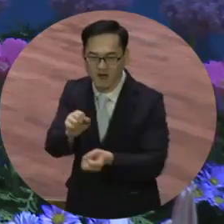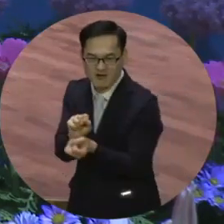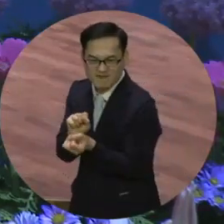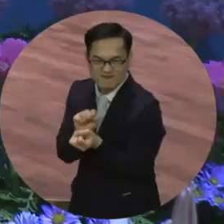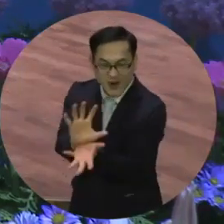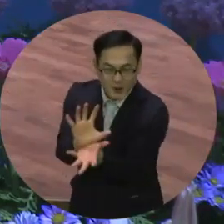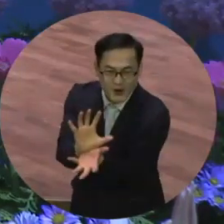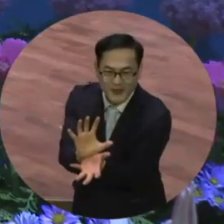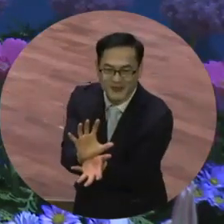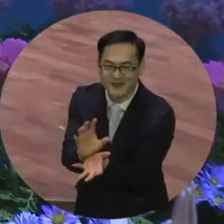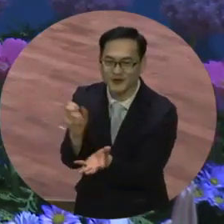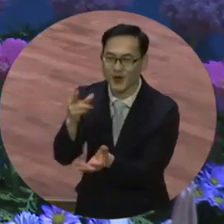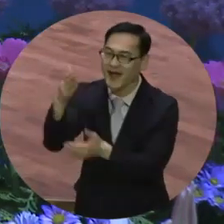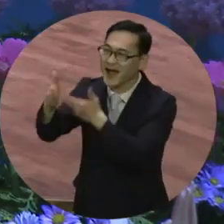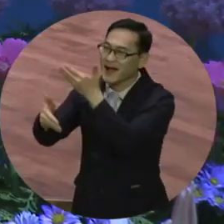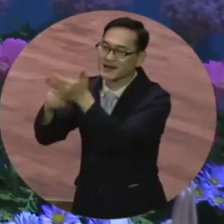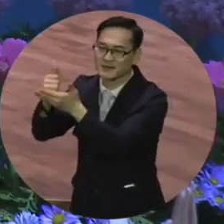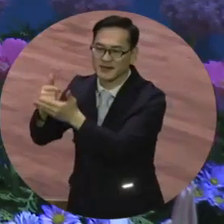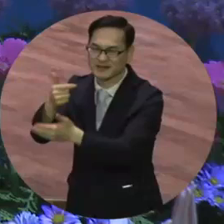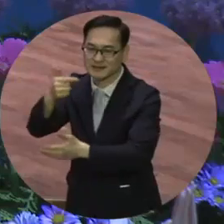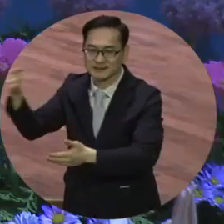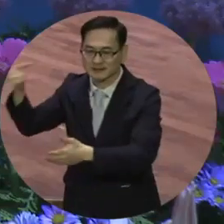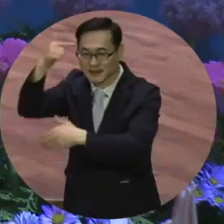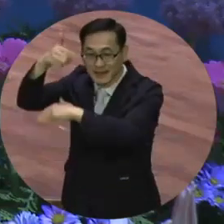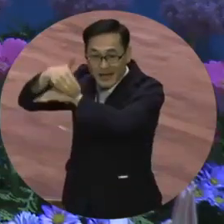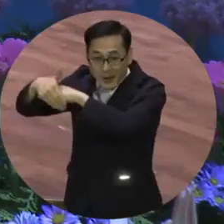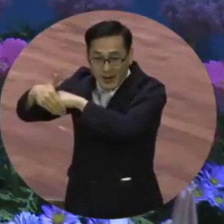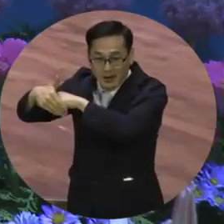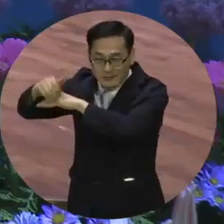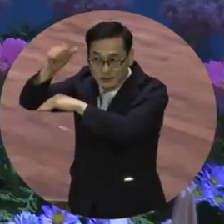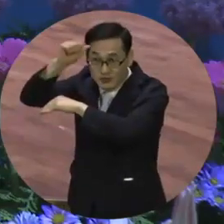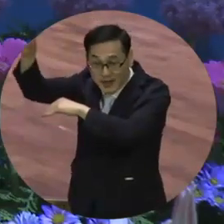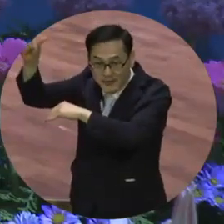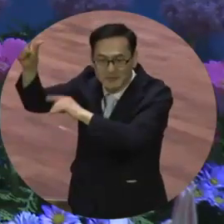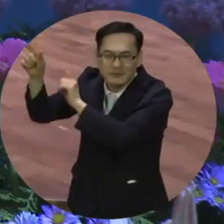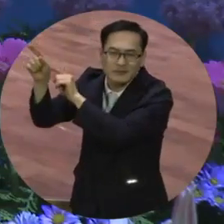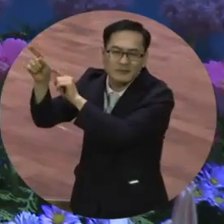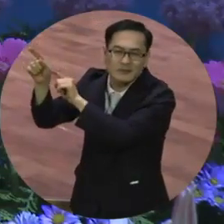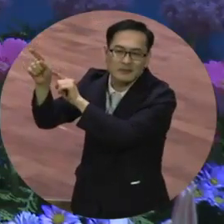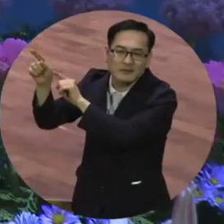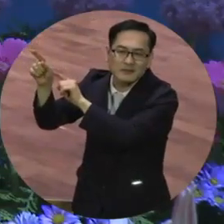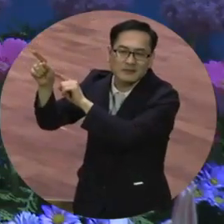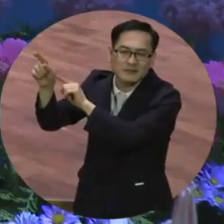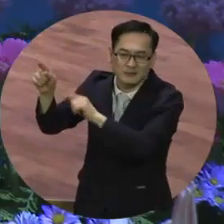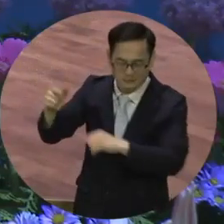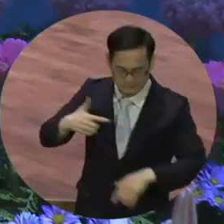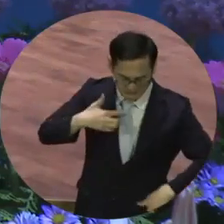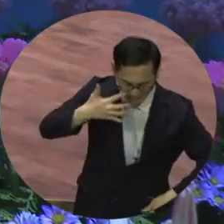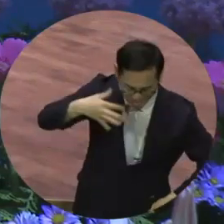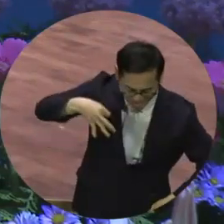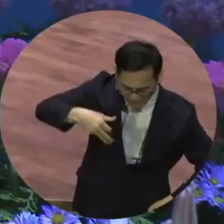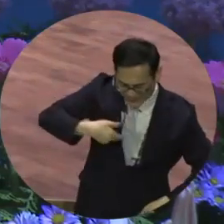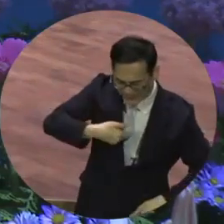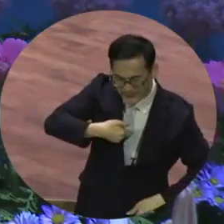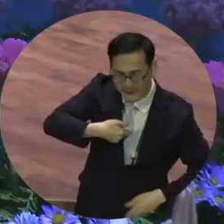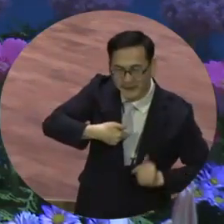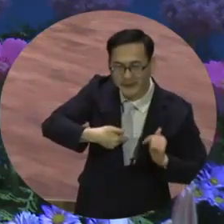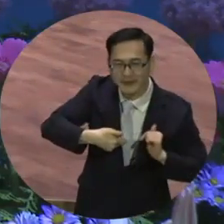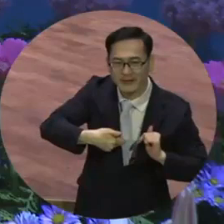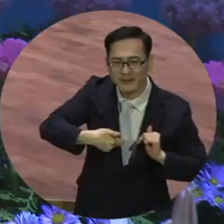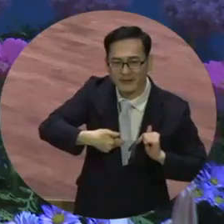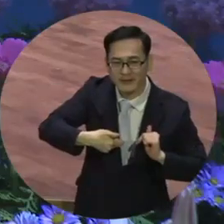하나님의 스케일을 체험하면서 내 인생의 헌신 작품, 내가 헌신했더니 하나님